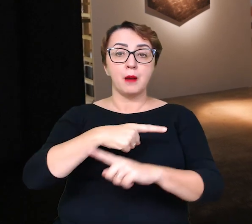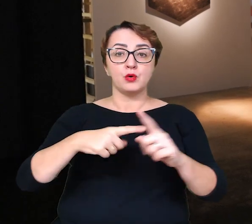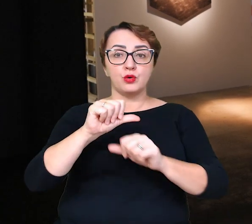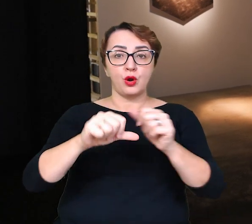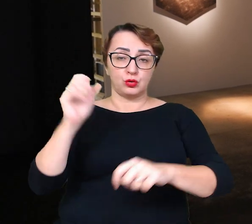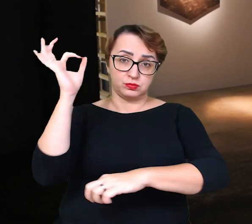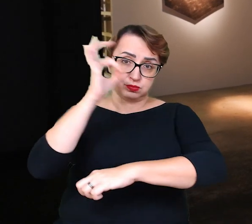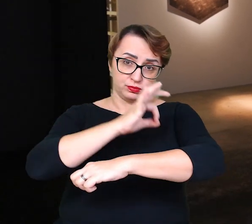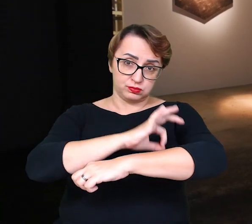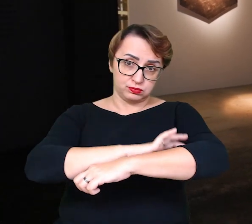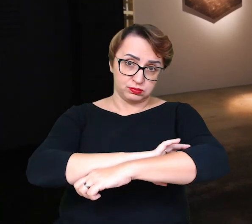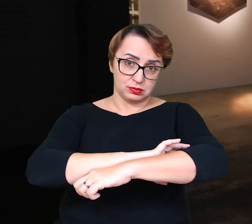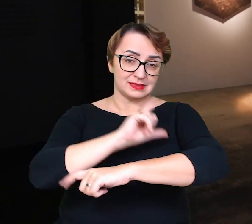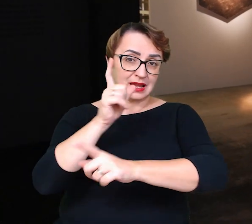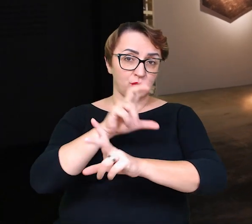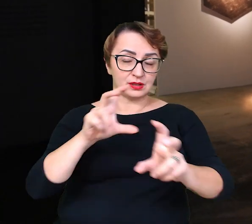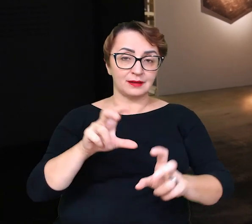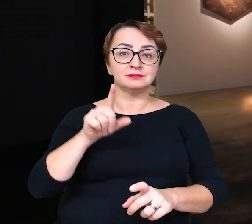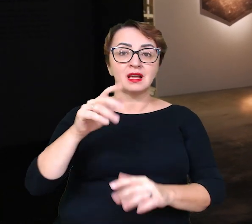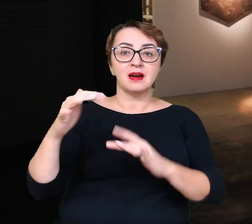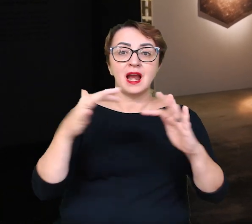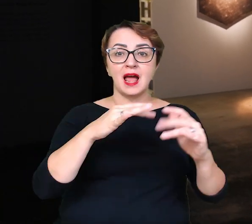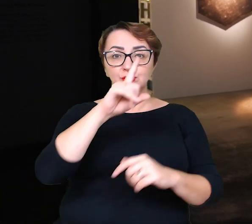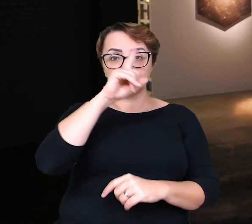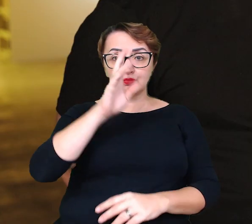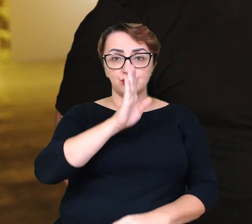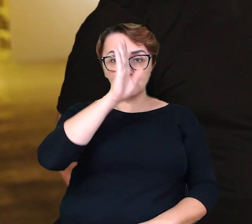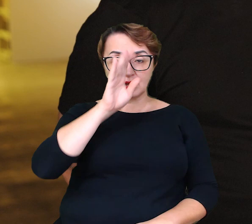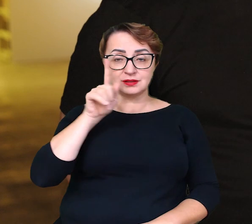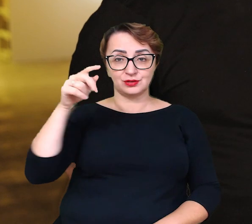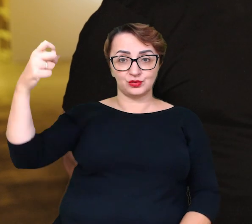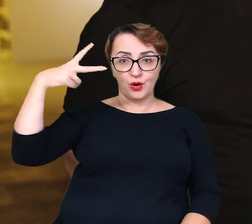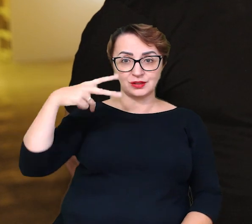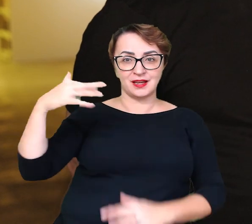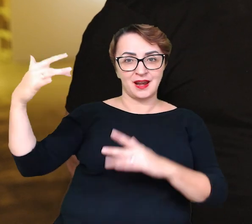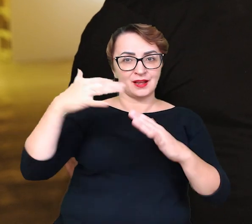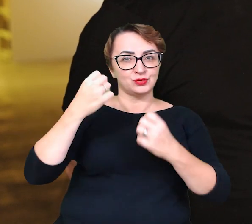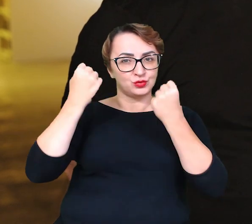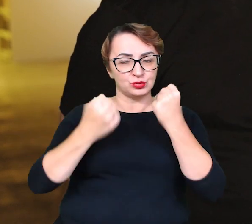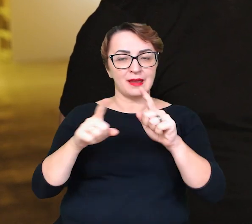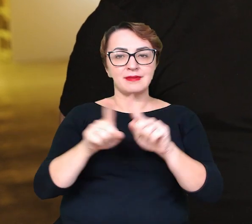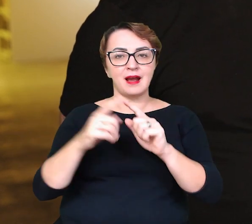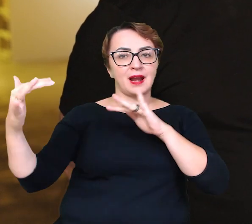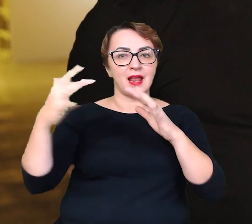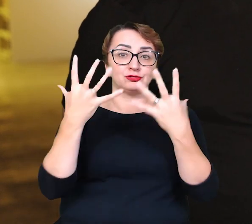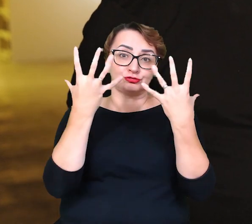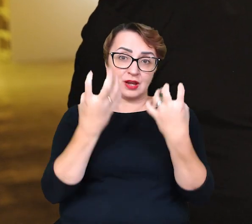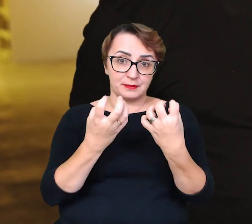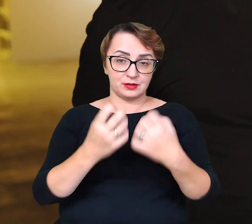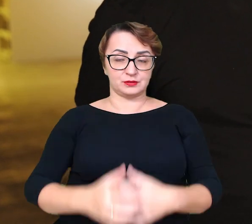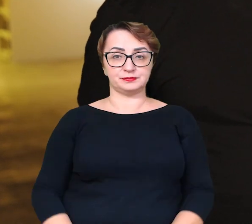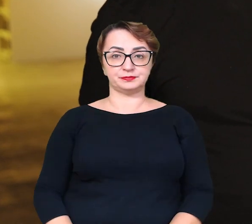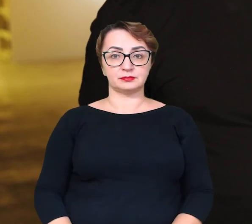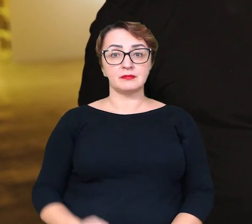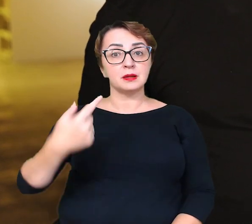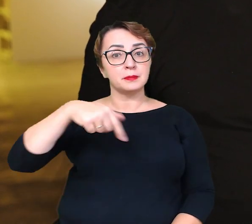zza horyzontu, bo relacja ludzi północy ze słońcem jest relacją bardzo ambiwalentną. Jest to tak samo relacja z ciemnością. I